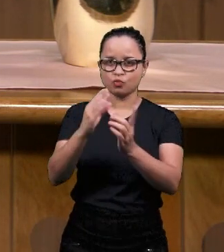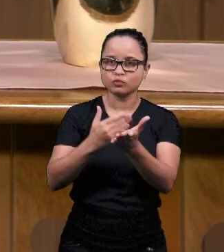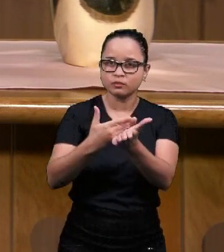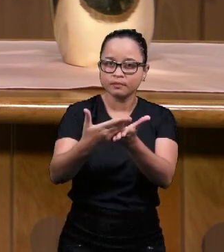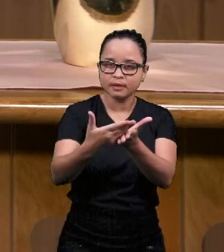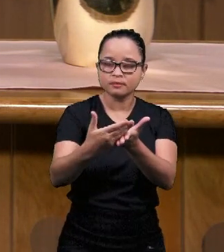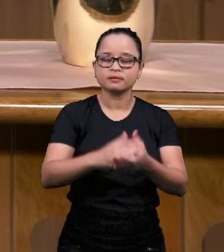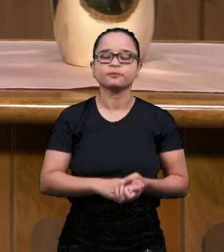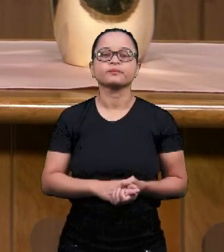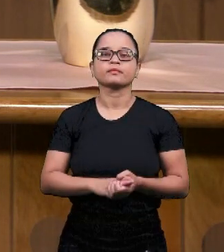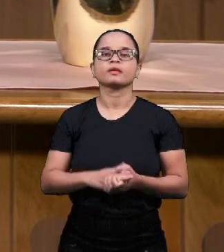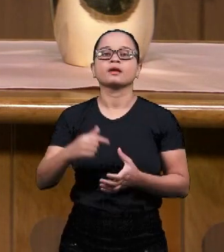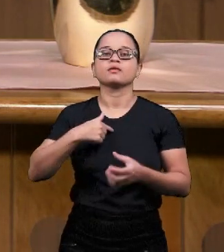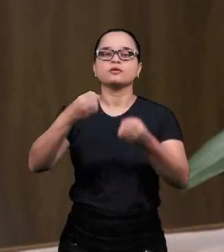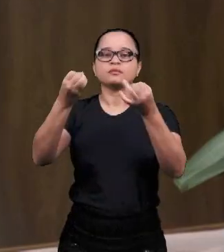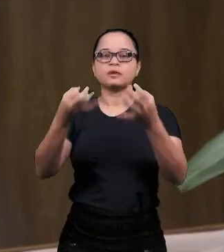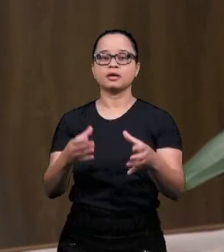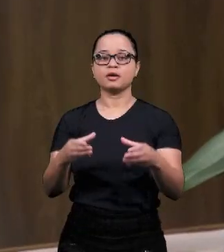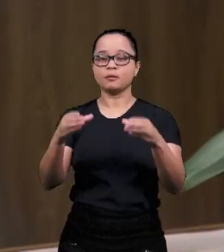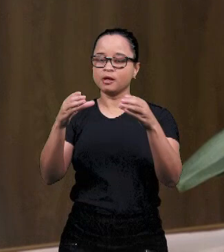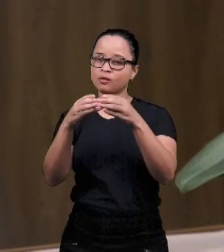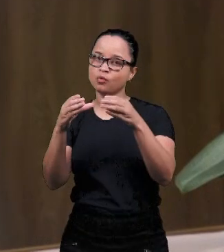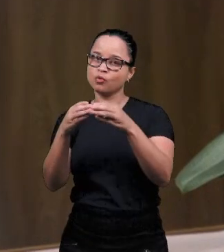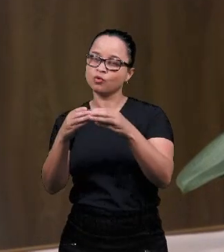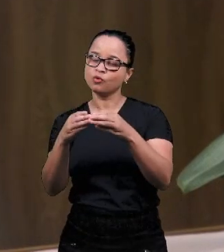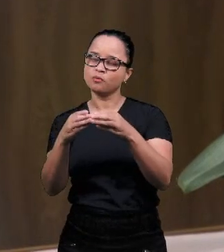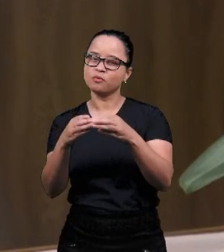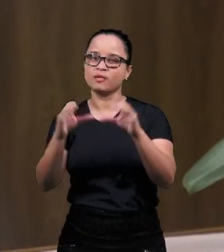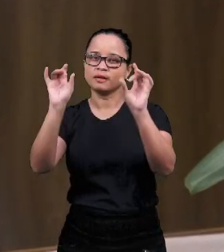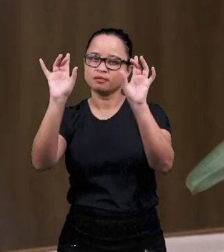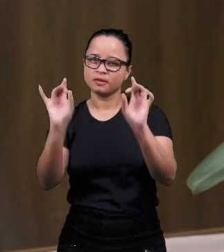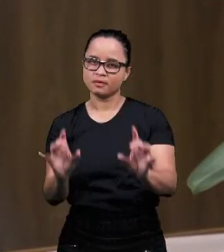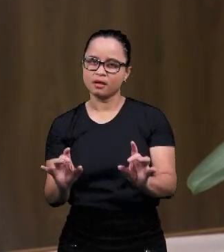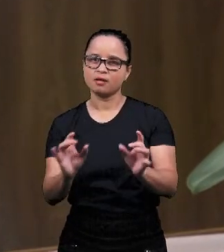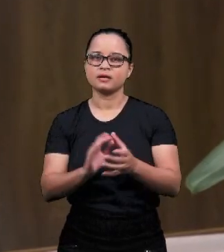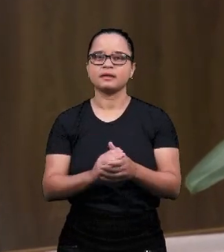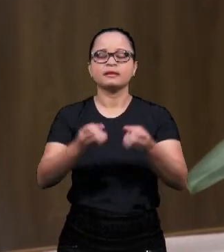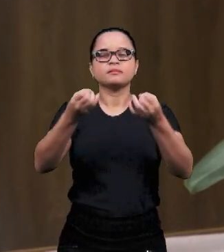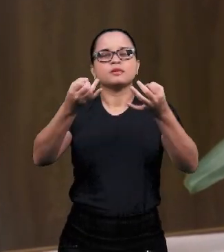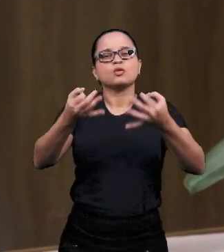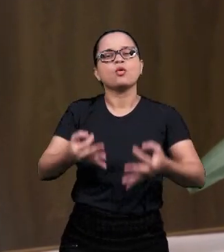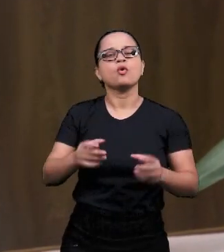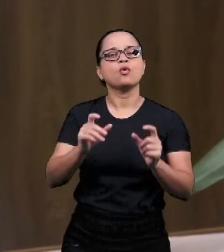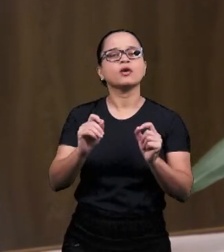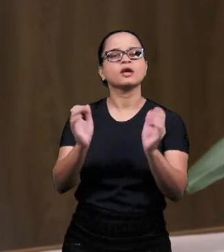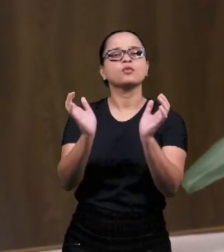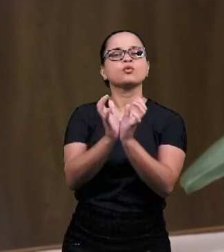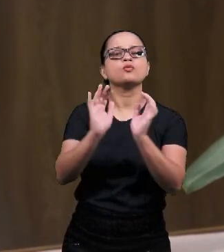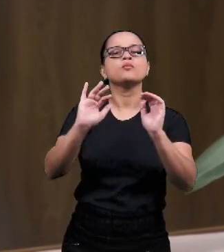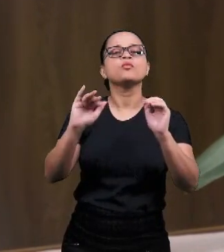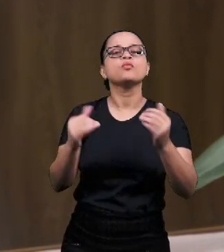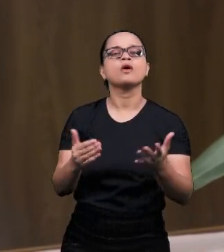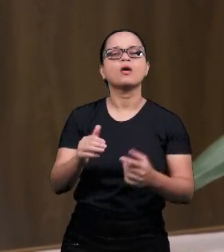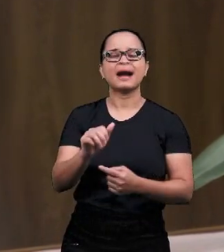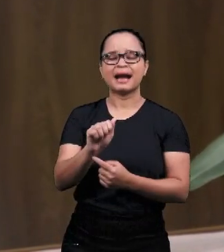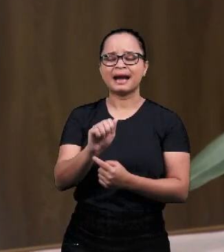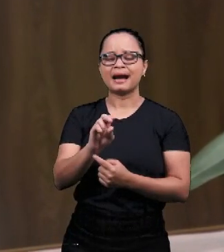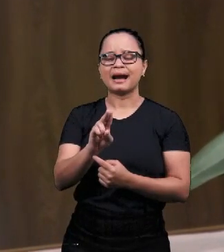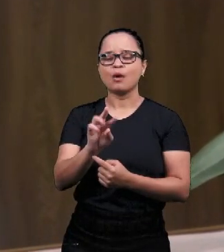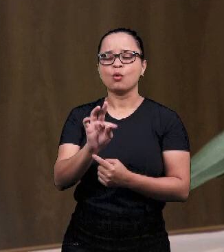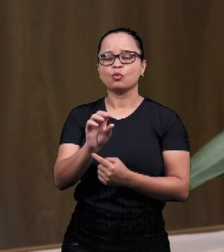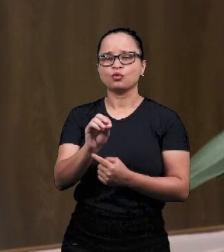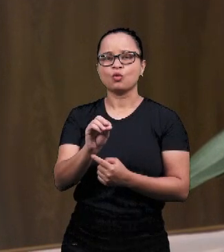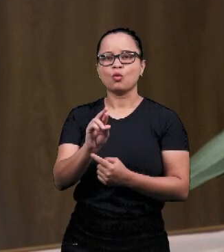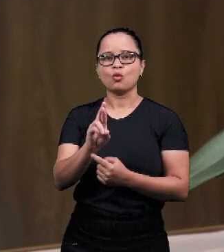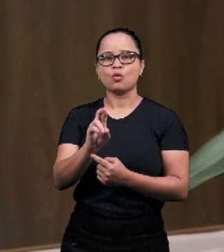богослужения мы сказали о группе особенной, о людях из власти, те люди,